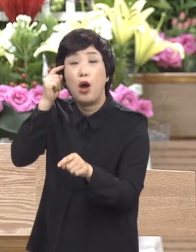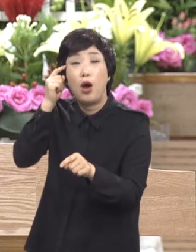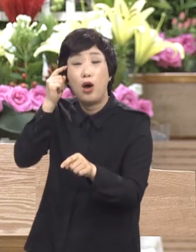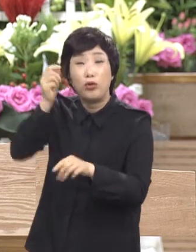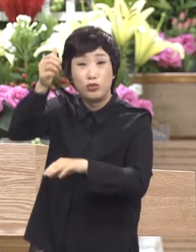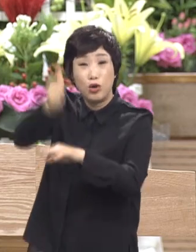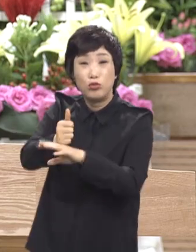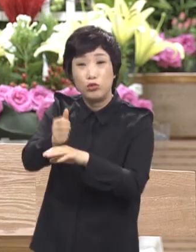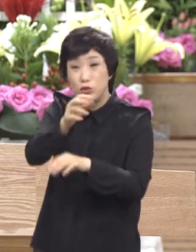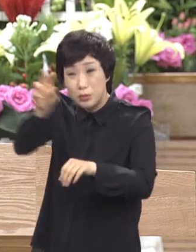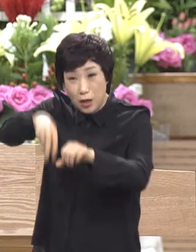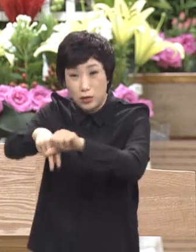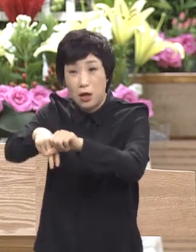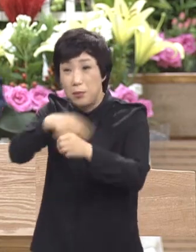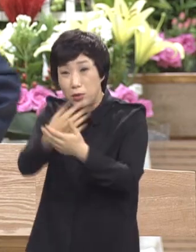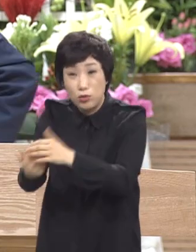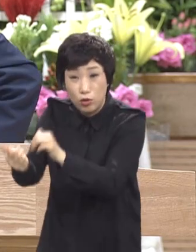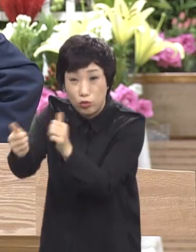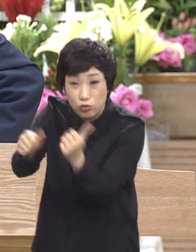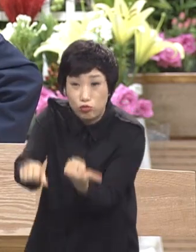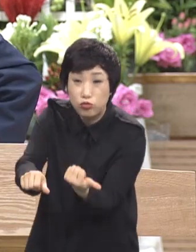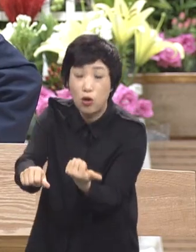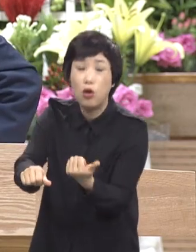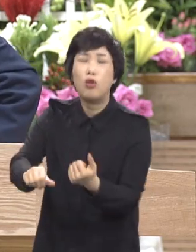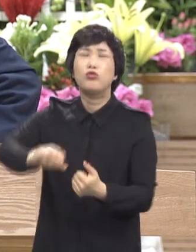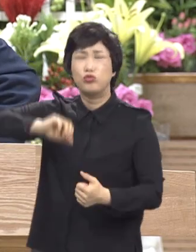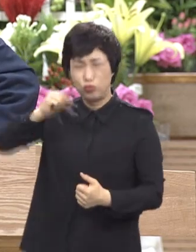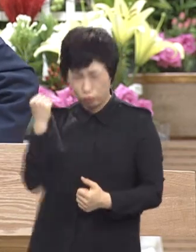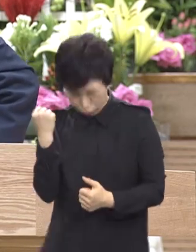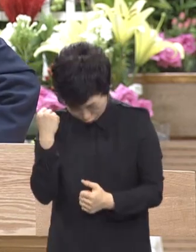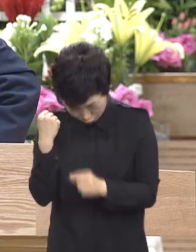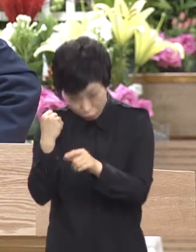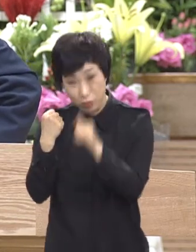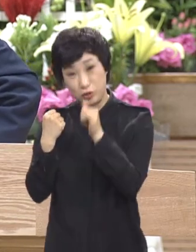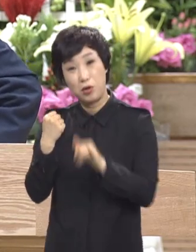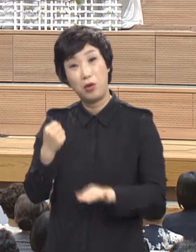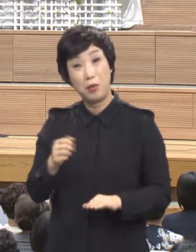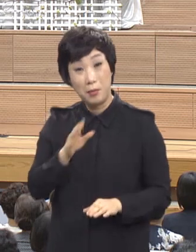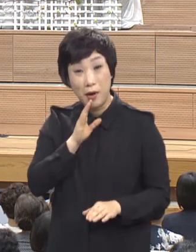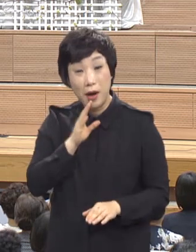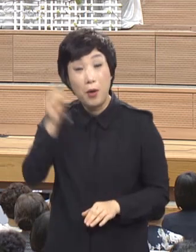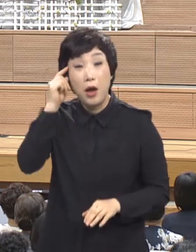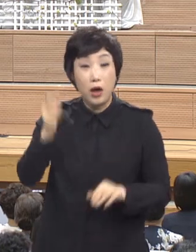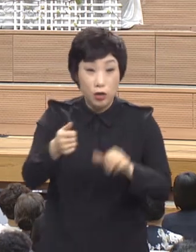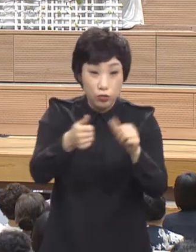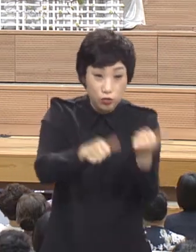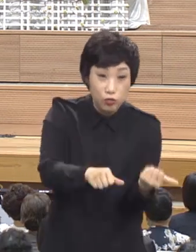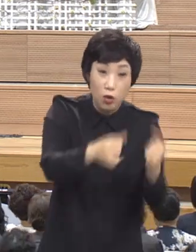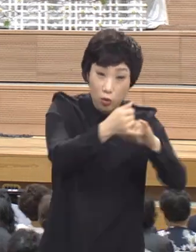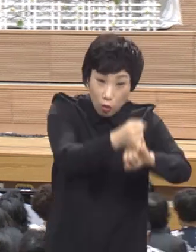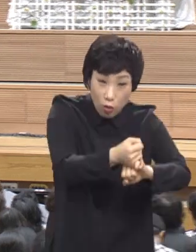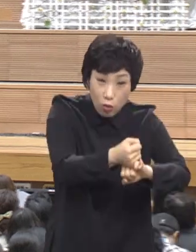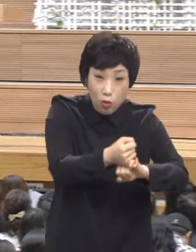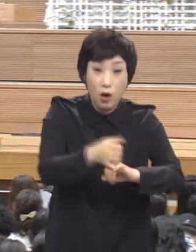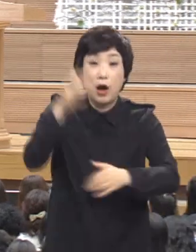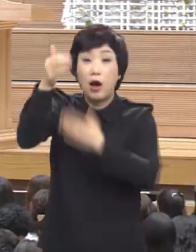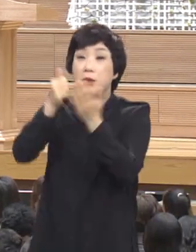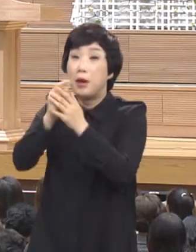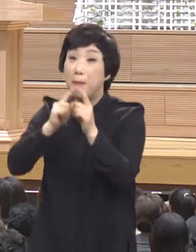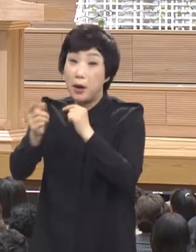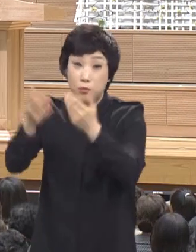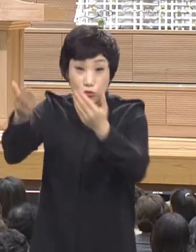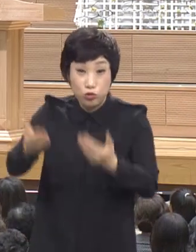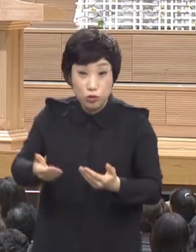십자가에 피 흘려 죽기까지 복종하심으로 정령 죽으리라고